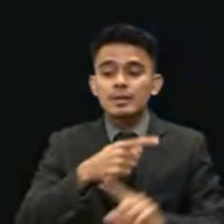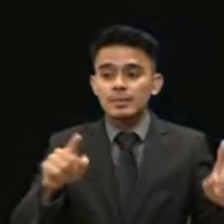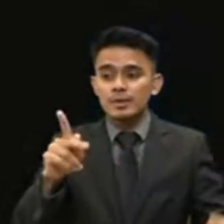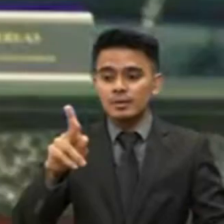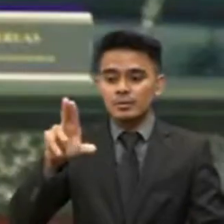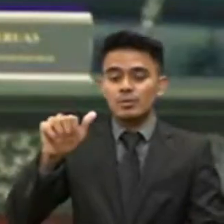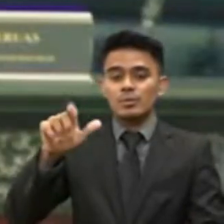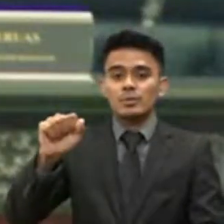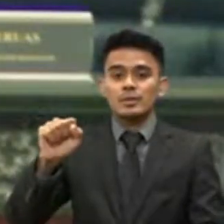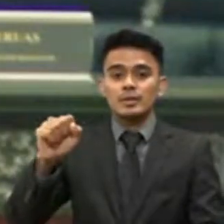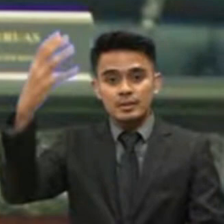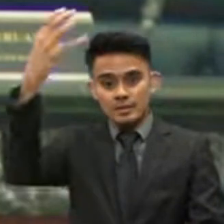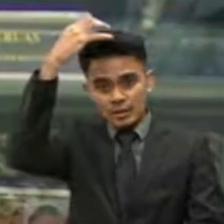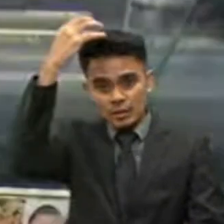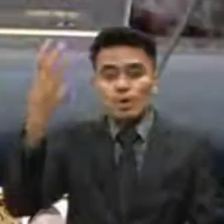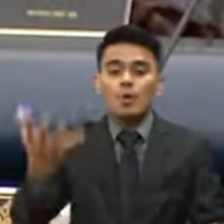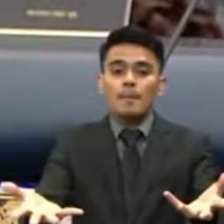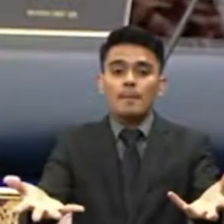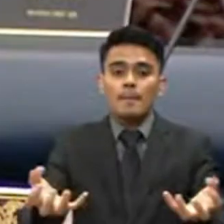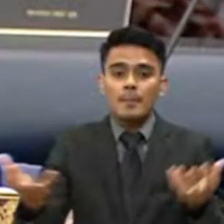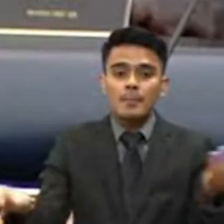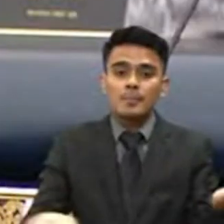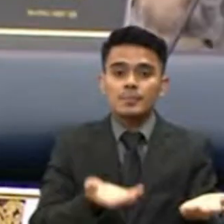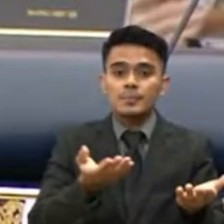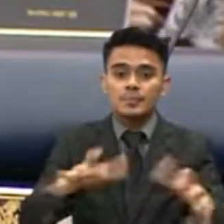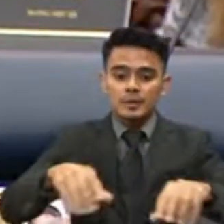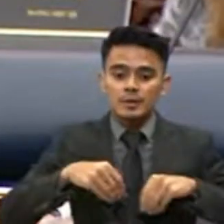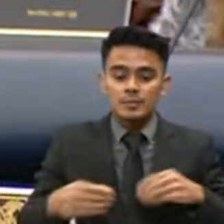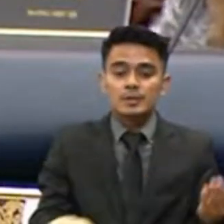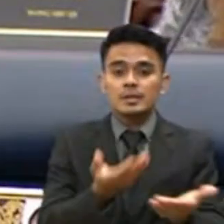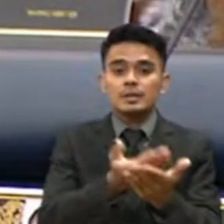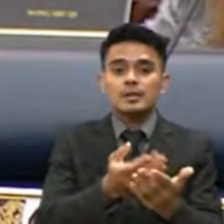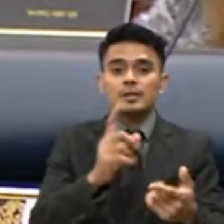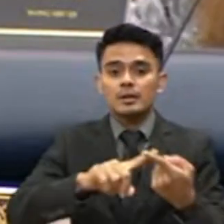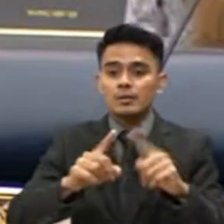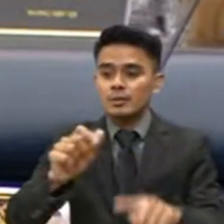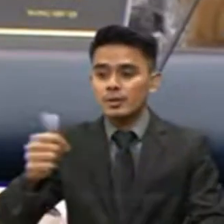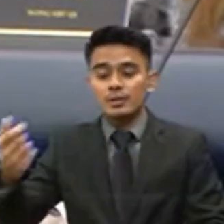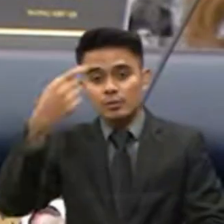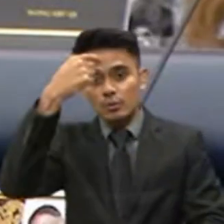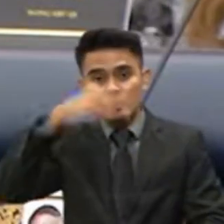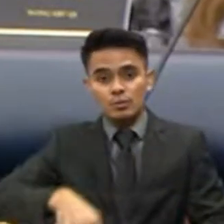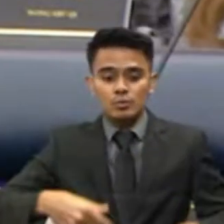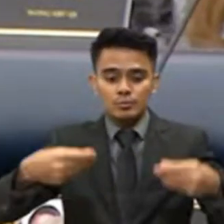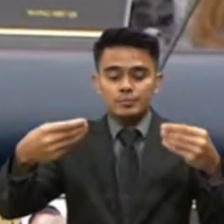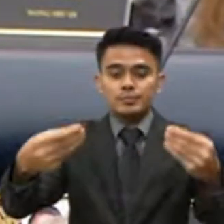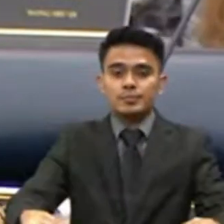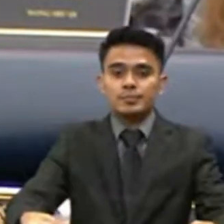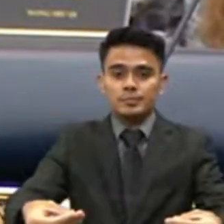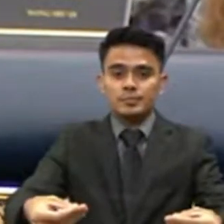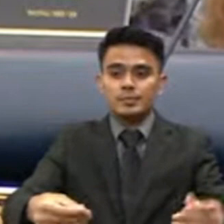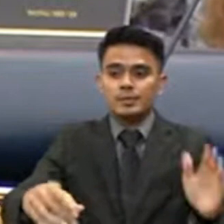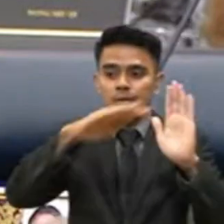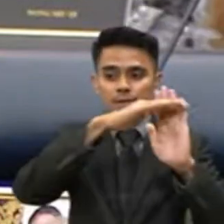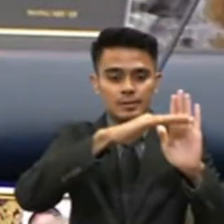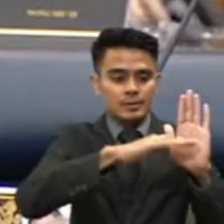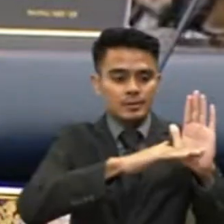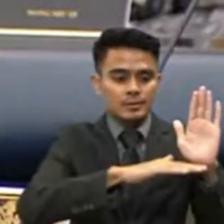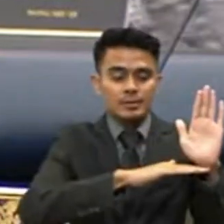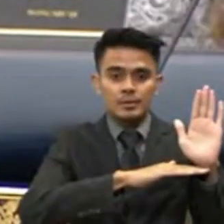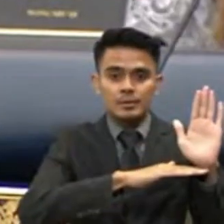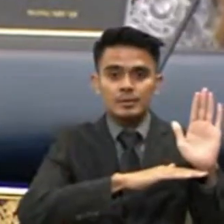menyambut yang dicadangkan oleh Beliau dan kawan-kawan yang lain adalah untuk memberikan dengan syarat yang